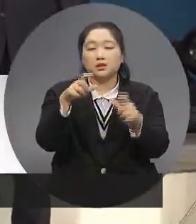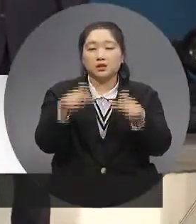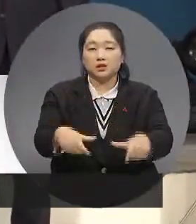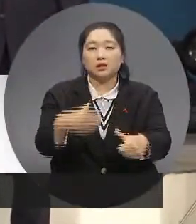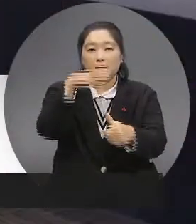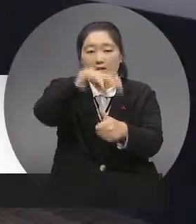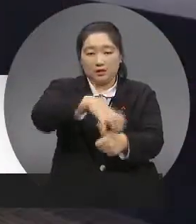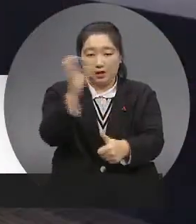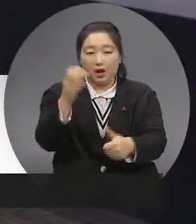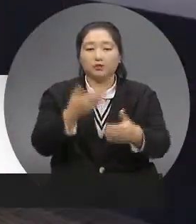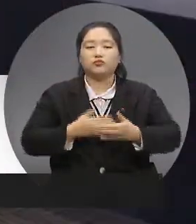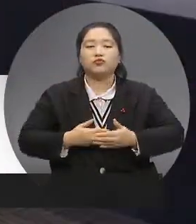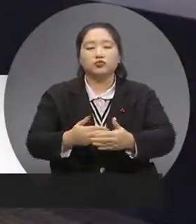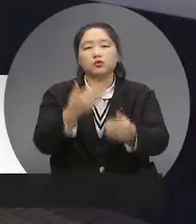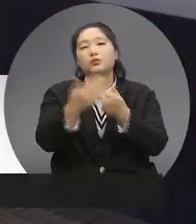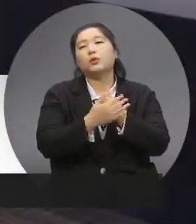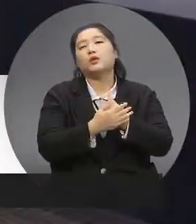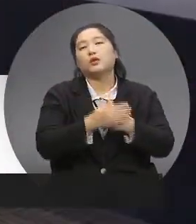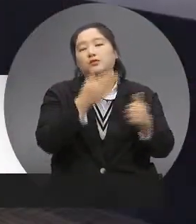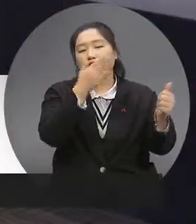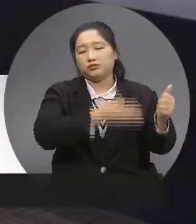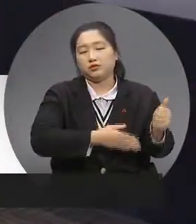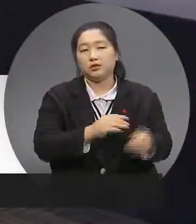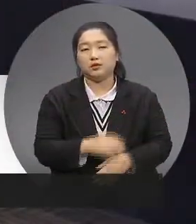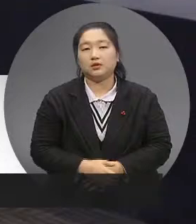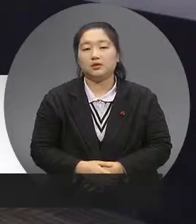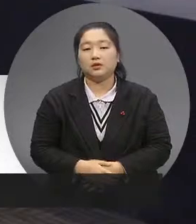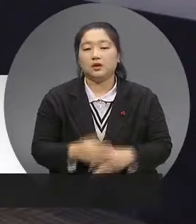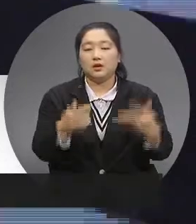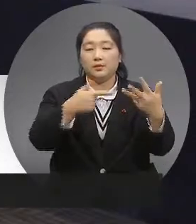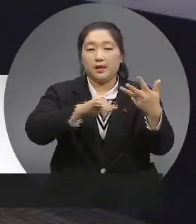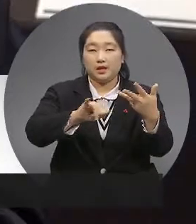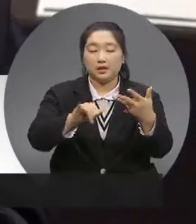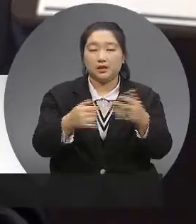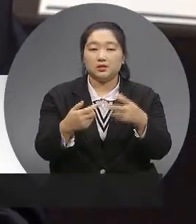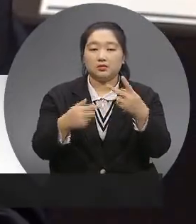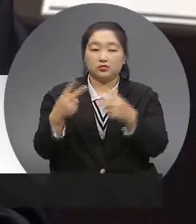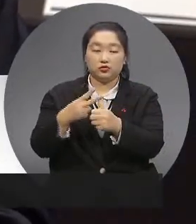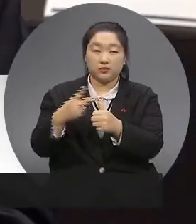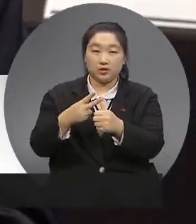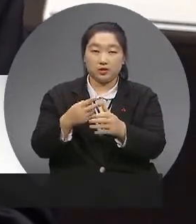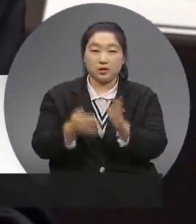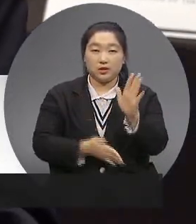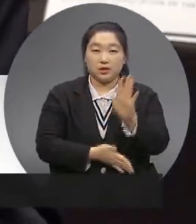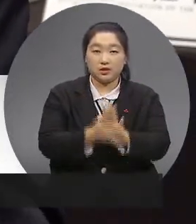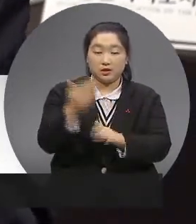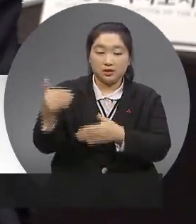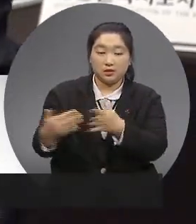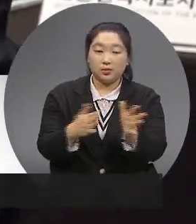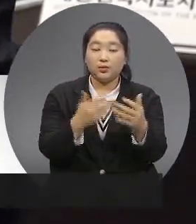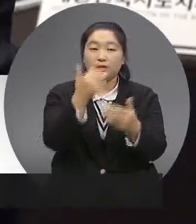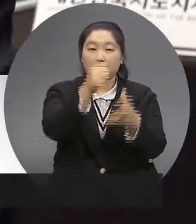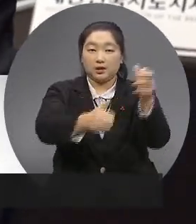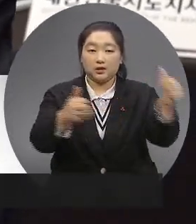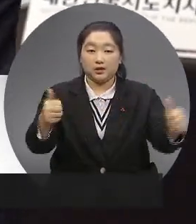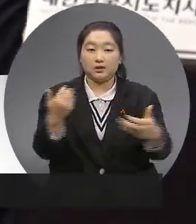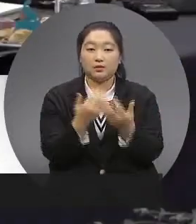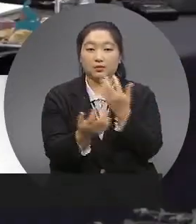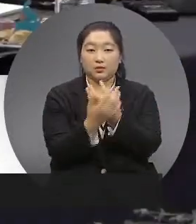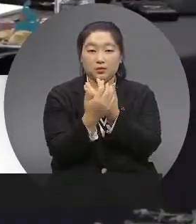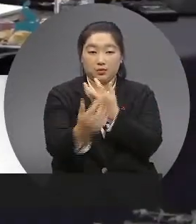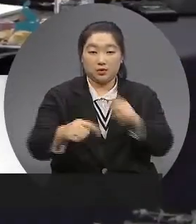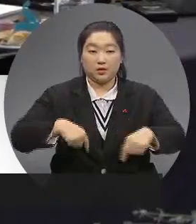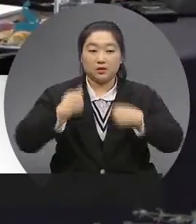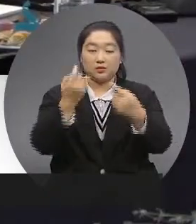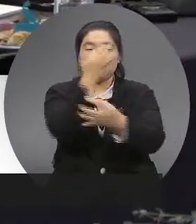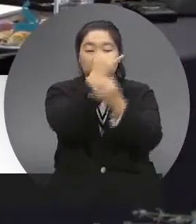추진해달라고 밝혔습니다. 김 지사는 또 민선 8기 들어 두 번째 열린 시도지사 협의회 총회에 참석해